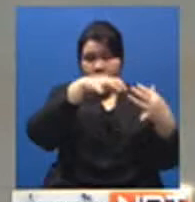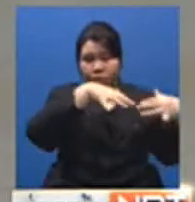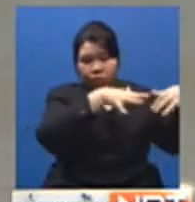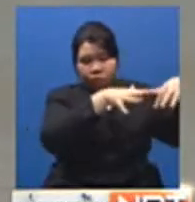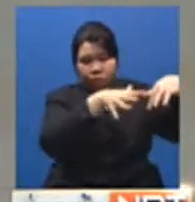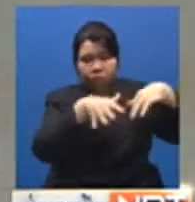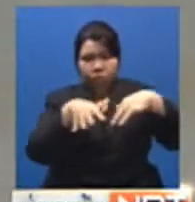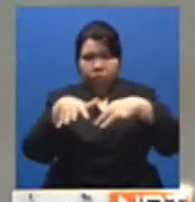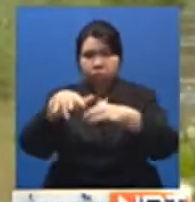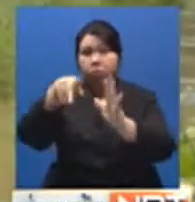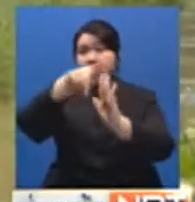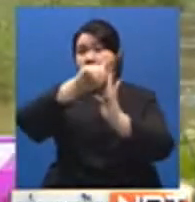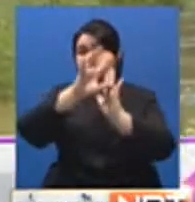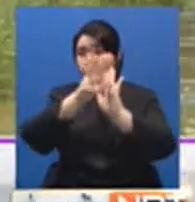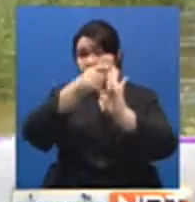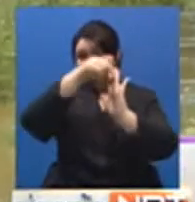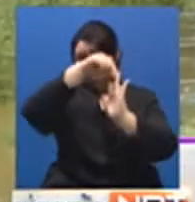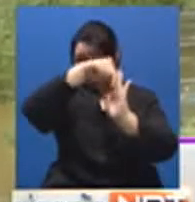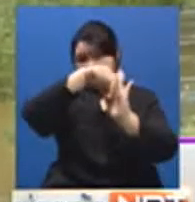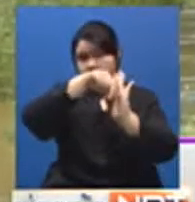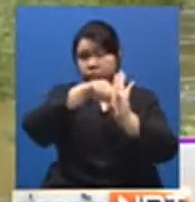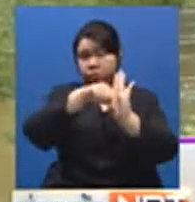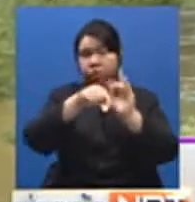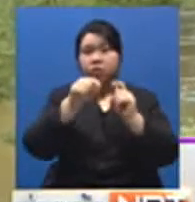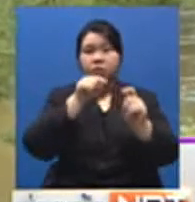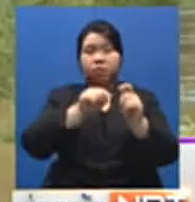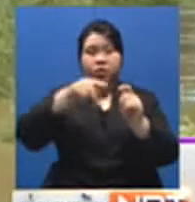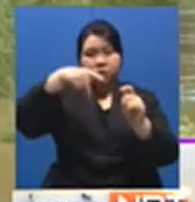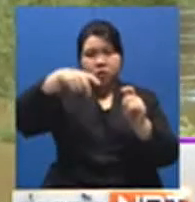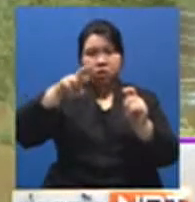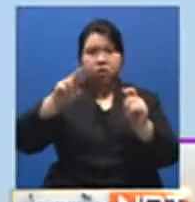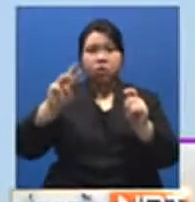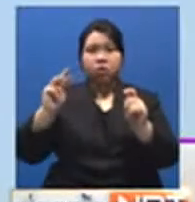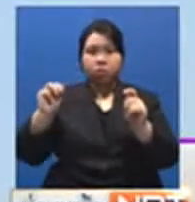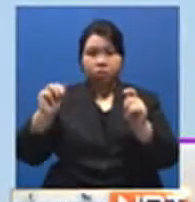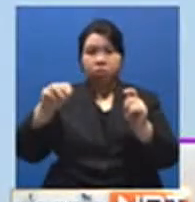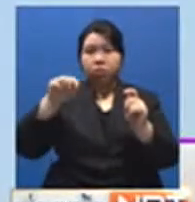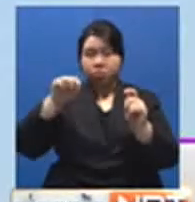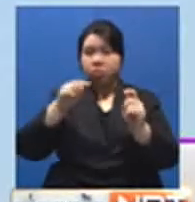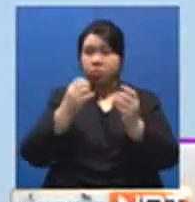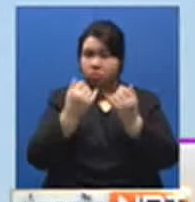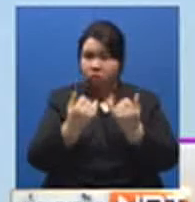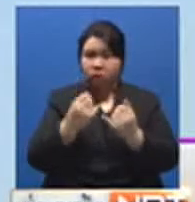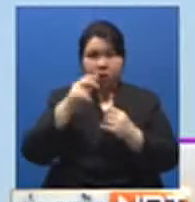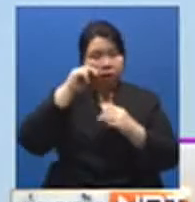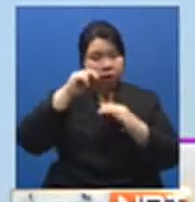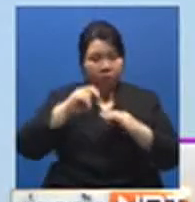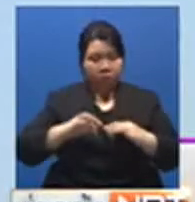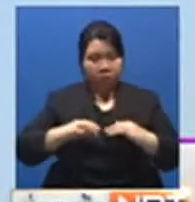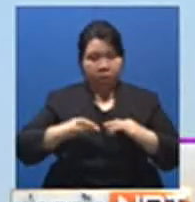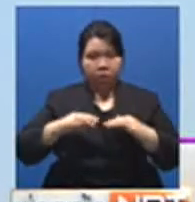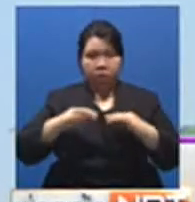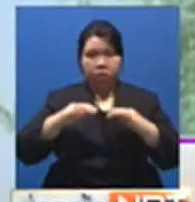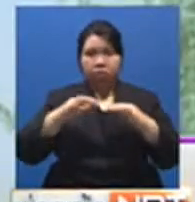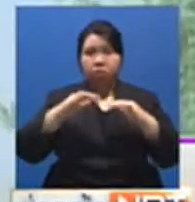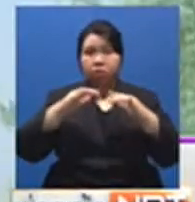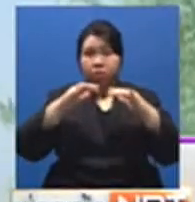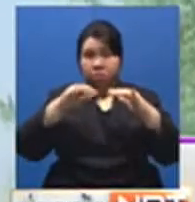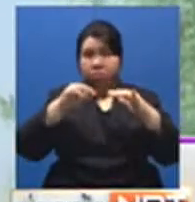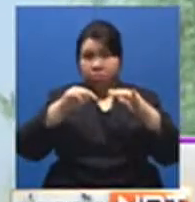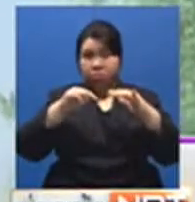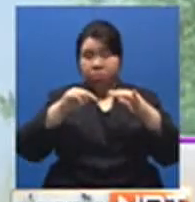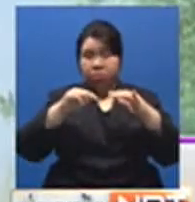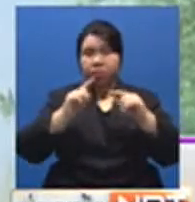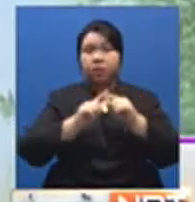จังหวัดพิษณุโลกในขณะนี้โดยเฉพาะที่อำเภอพรหมพิรามนะคะตอนนี้น้ำเริ่มเอ่อล้นตลิ่งในพื้นที่ลุ่มต่ำ